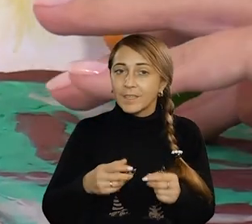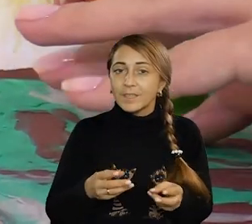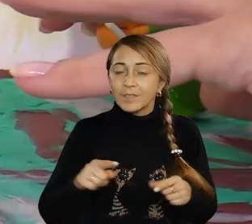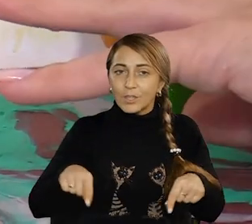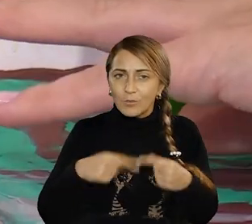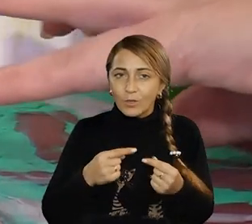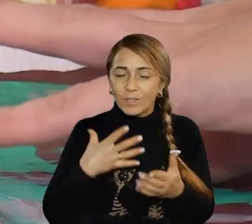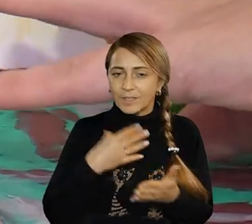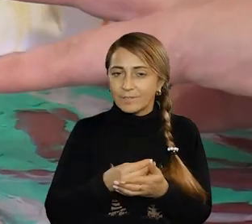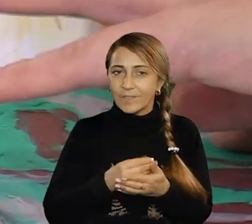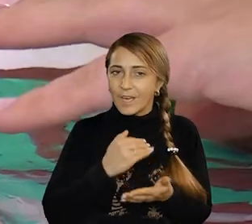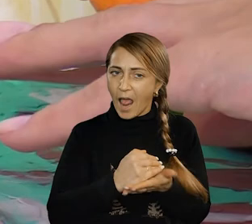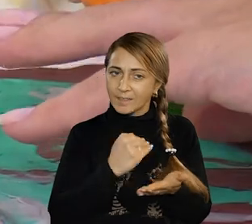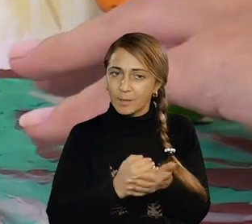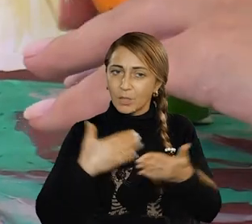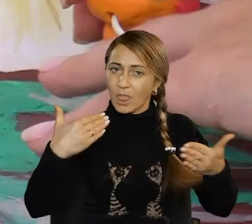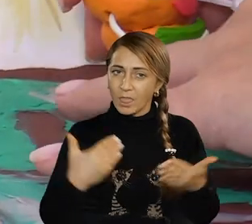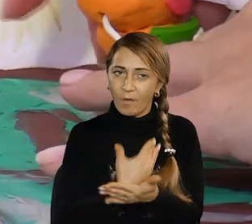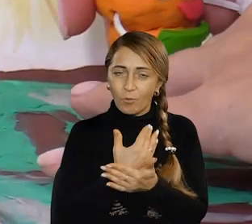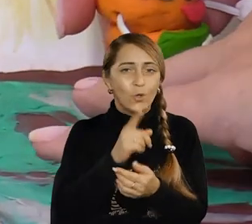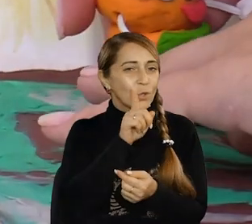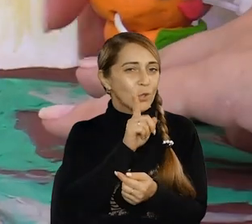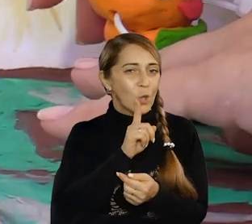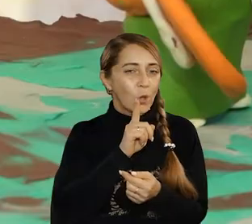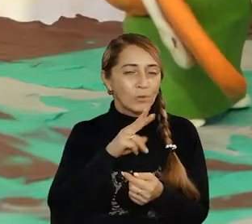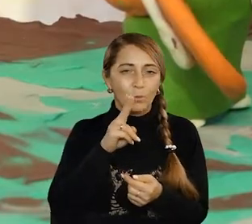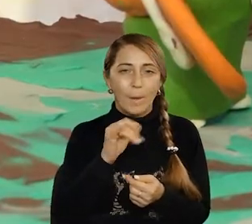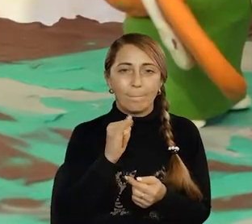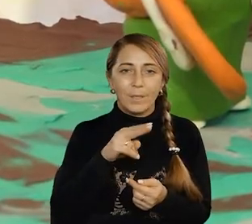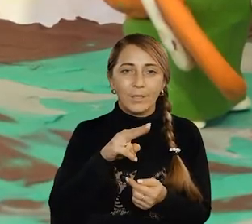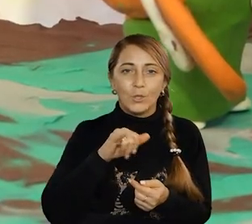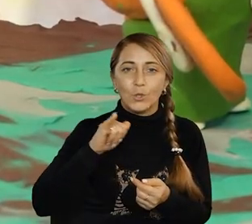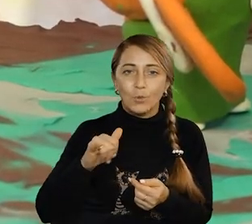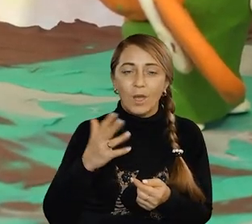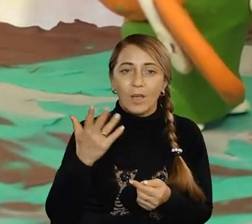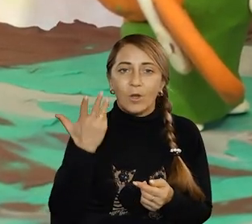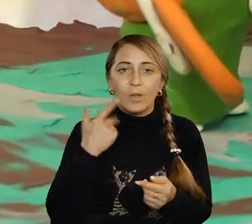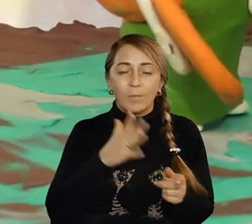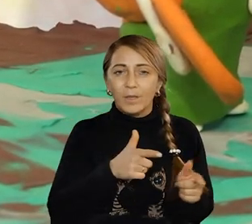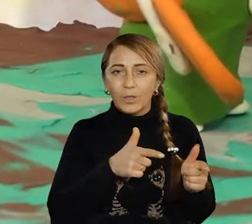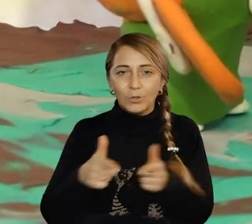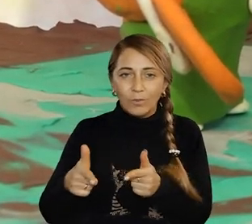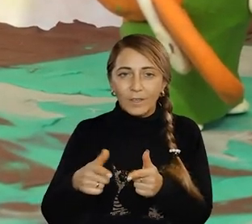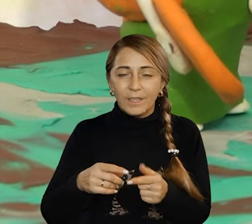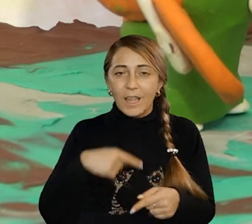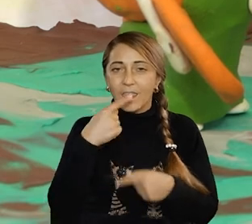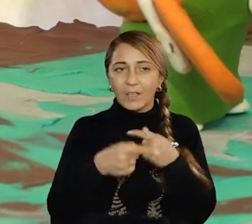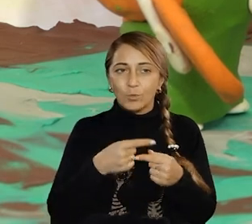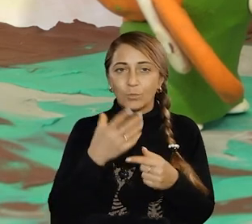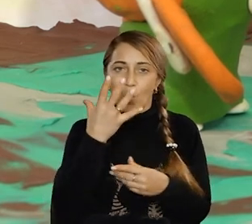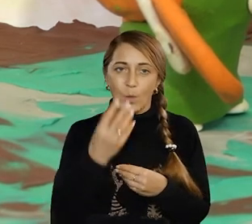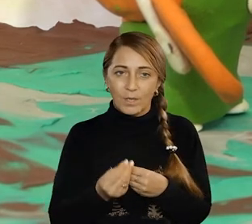за власним рецептом нову солодку піцу, яку мали готувати та презентувати наступного